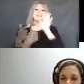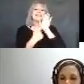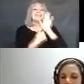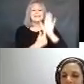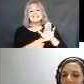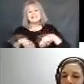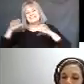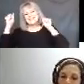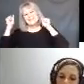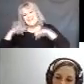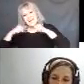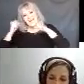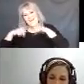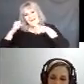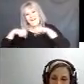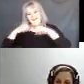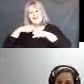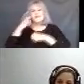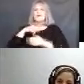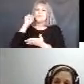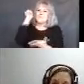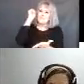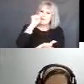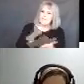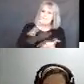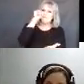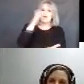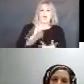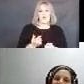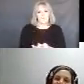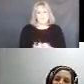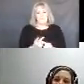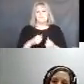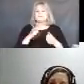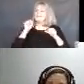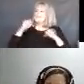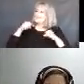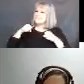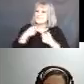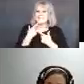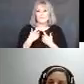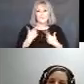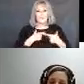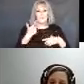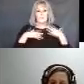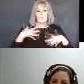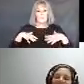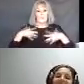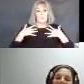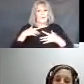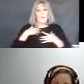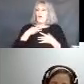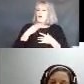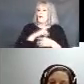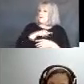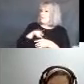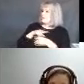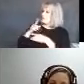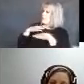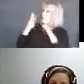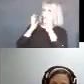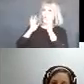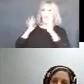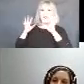tekens. Daar moet ook nog wonders en tekens gebeur. Ja, hy moet die woord bevestig, ne? Hy moet saam.